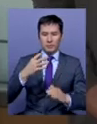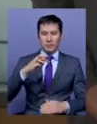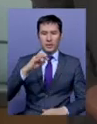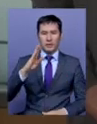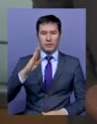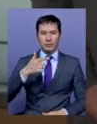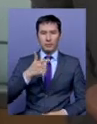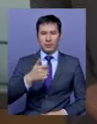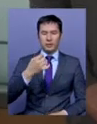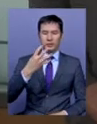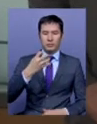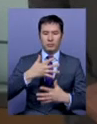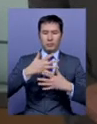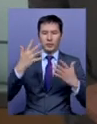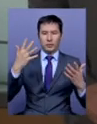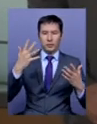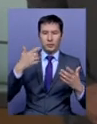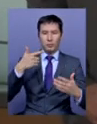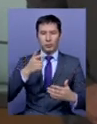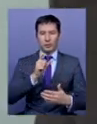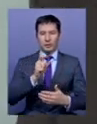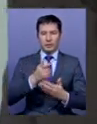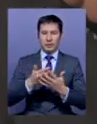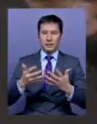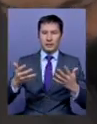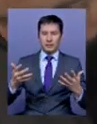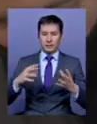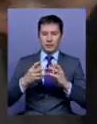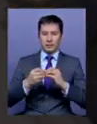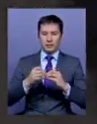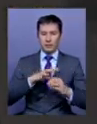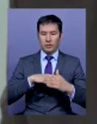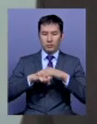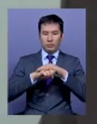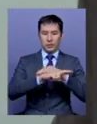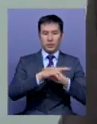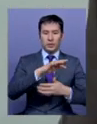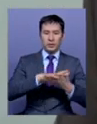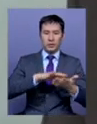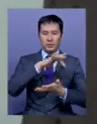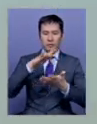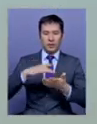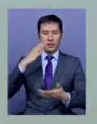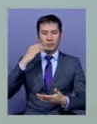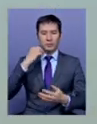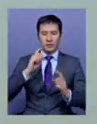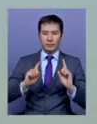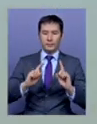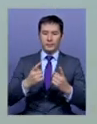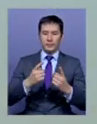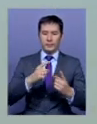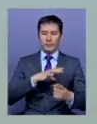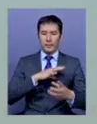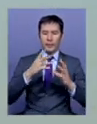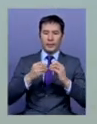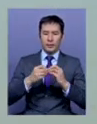және 400-ден аса оқ-дәрінің қолды болғаны анықталды. Қашқын болса, көп ұзамай Алматы қаласынан ұсталған. Тергеу барысында оған 4